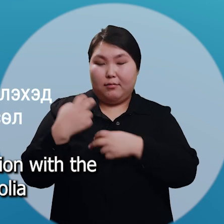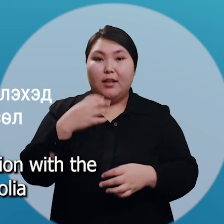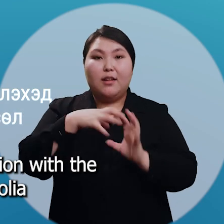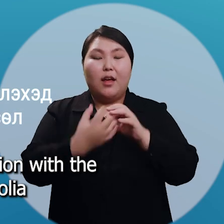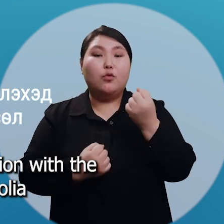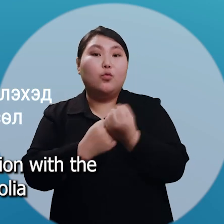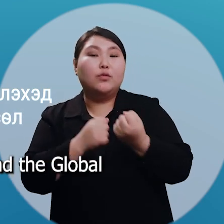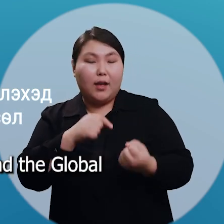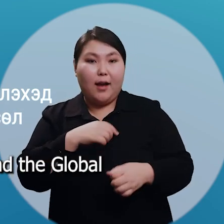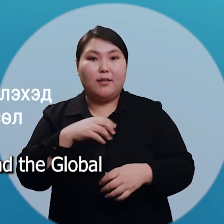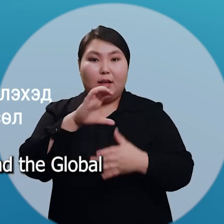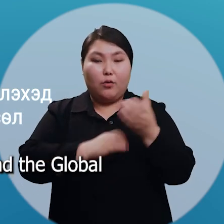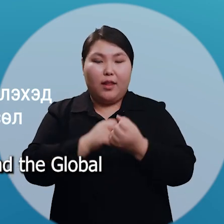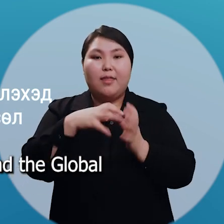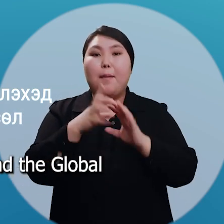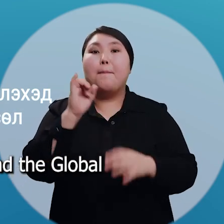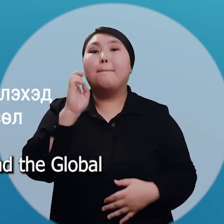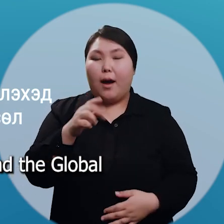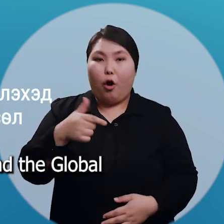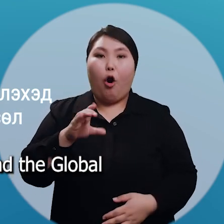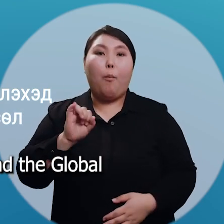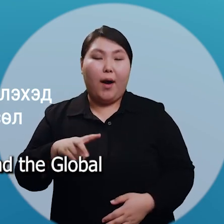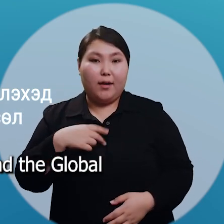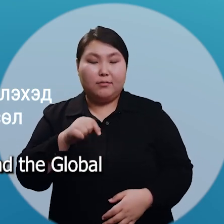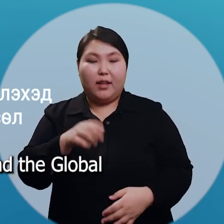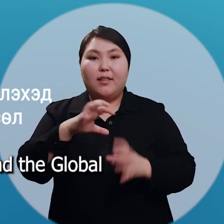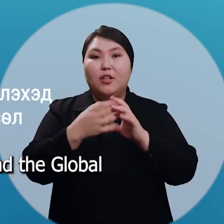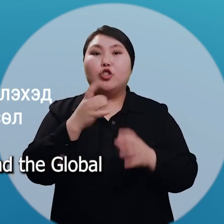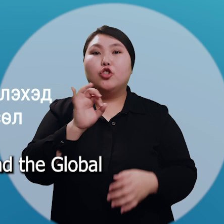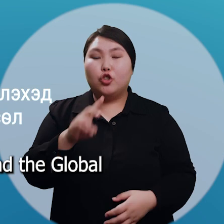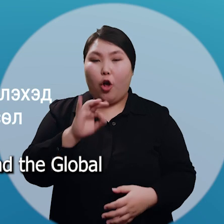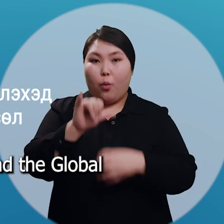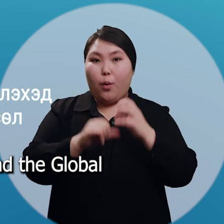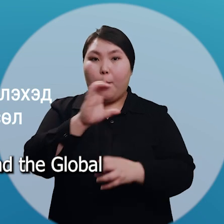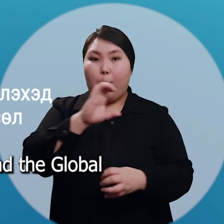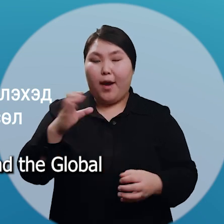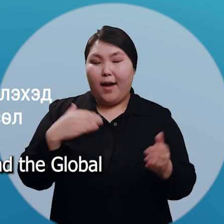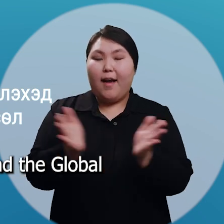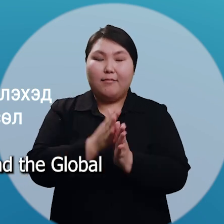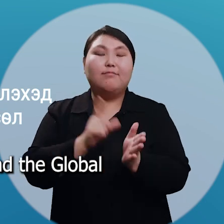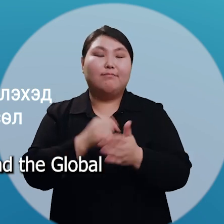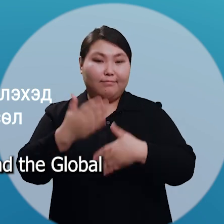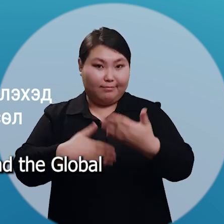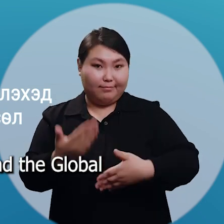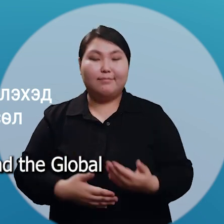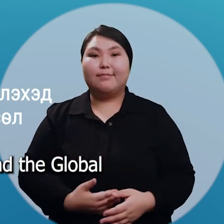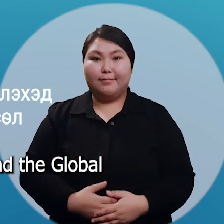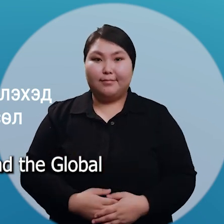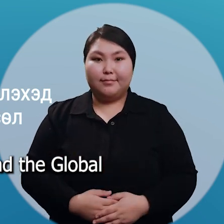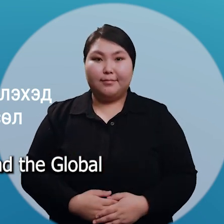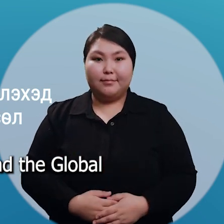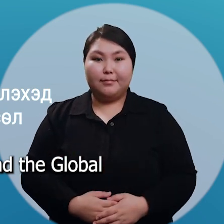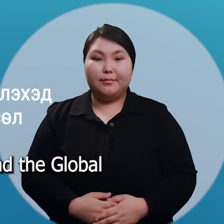санхүлчэлтээр, дэлхэн банк Глоб Интернашнэлтэу, дэлхэн цэн олунголсэн байгудыг та хамтрангэрэжжуудсээн.